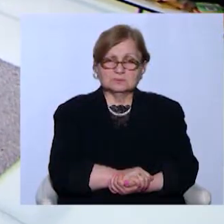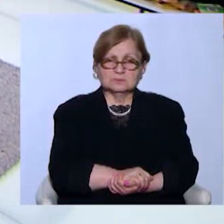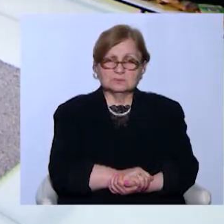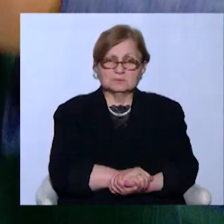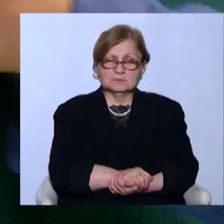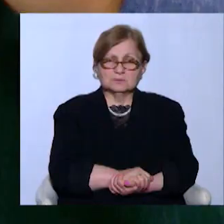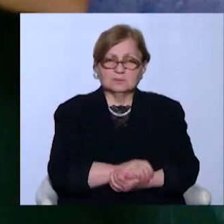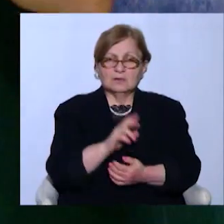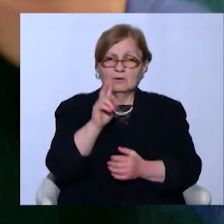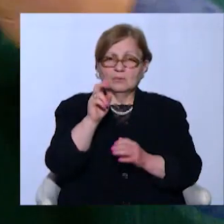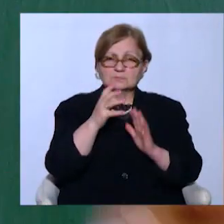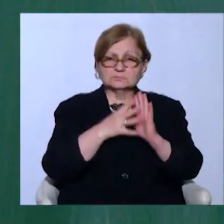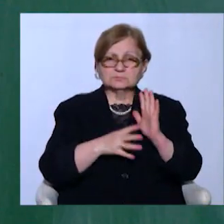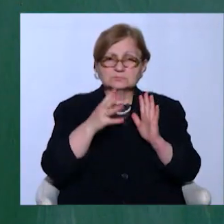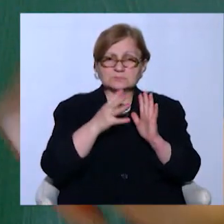299 ფესვი 5.